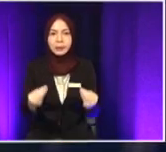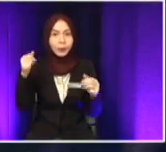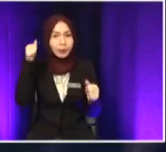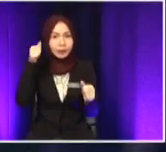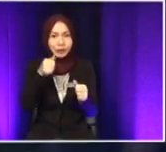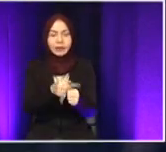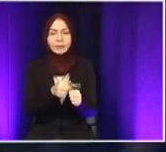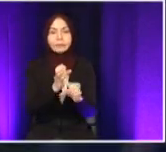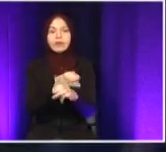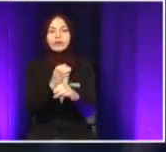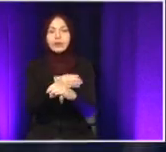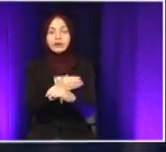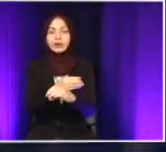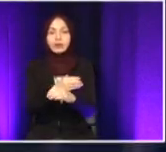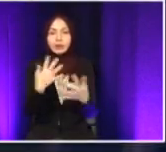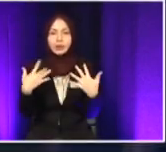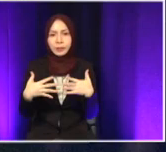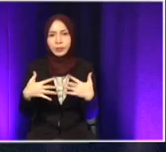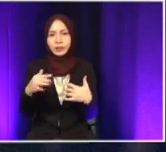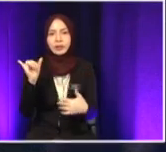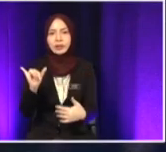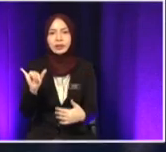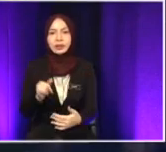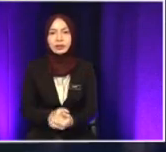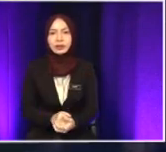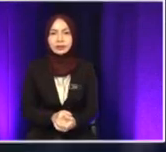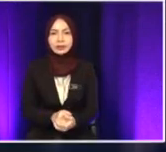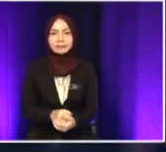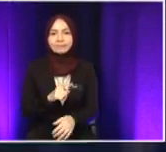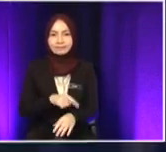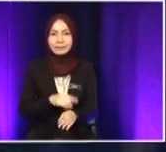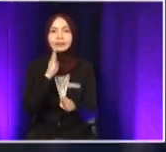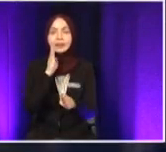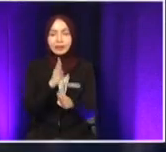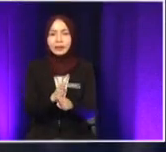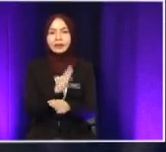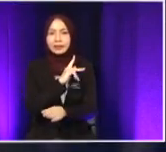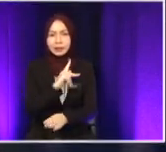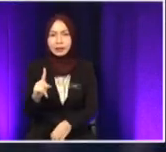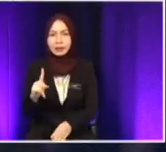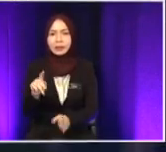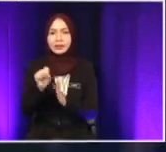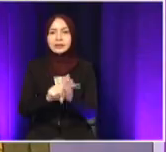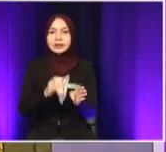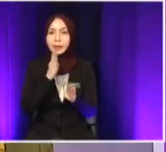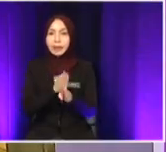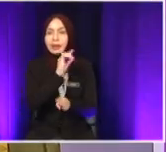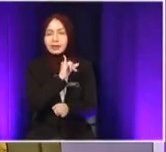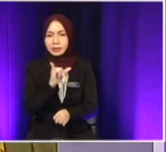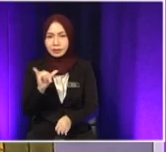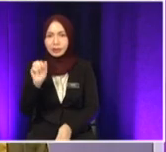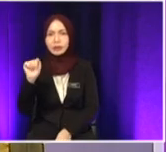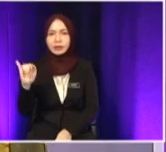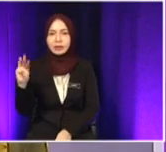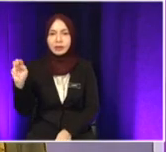bentuk-bentuk hiburan yang dibenarkan sebenarnya Aiman apabila kita